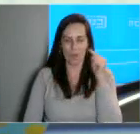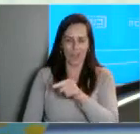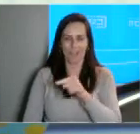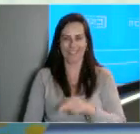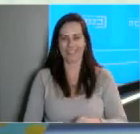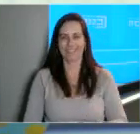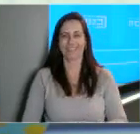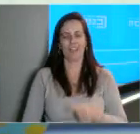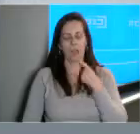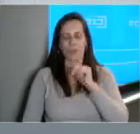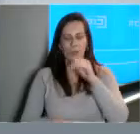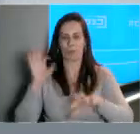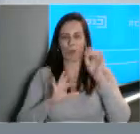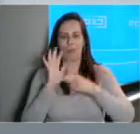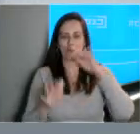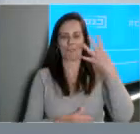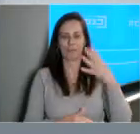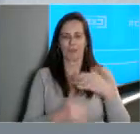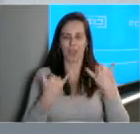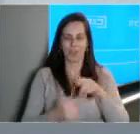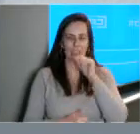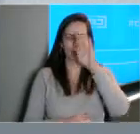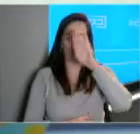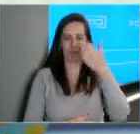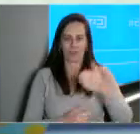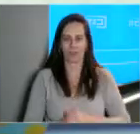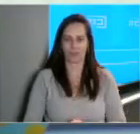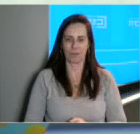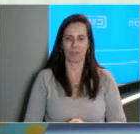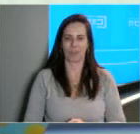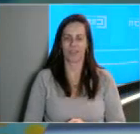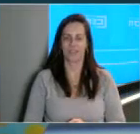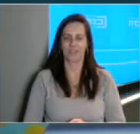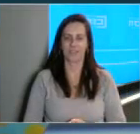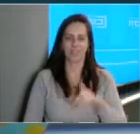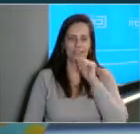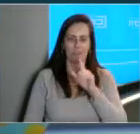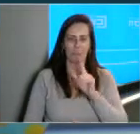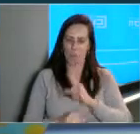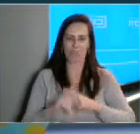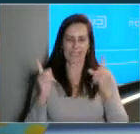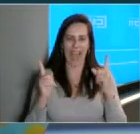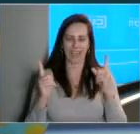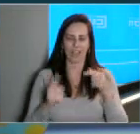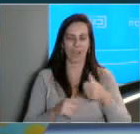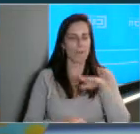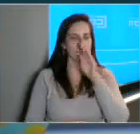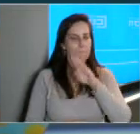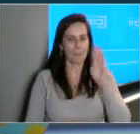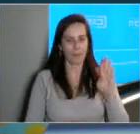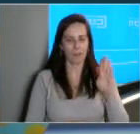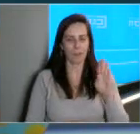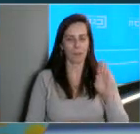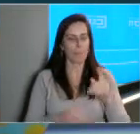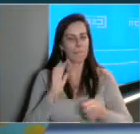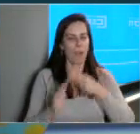משה גרינברג במקור, אמר את זה. בוא נעבור לציוץ של ביבי, בבקשה. והציוץ הבא עודד שהוא ציוץ די מוזר. ראש הממשלה נתניהו